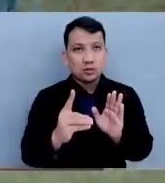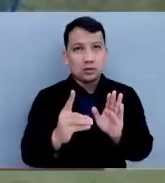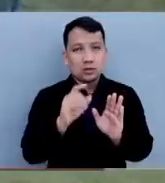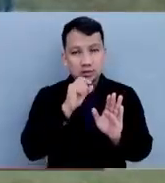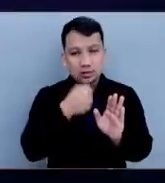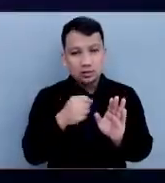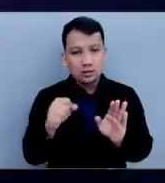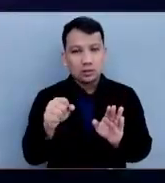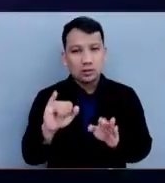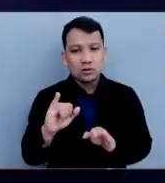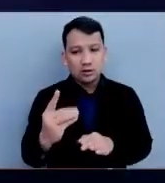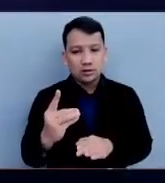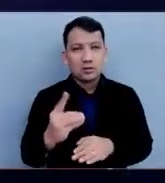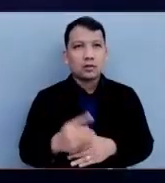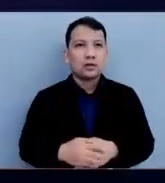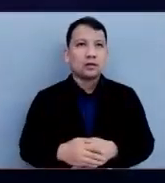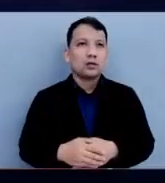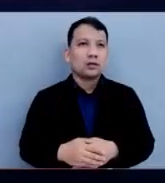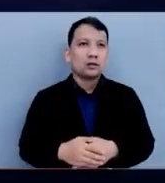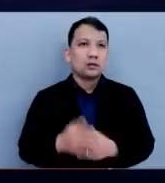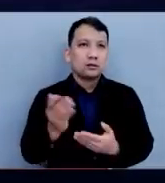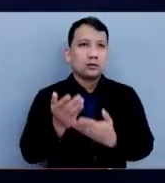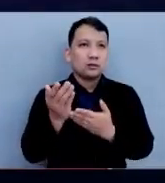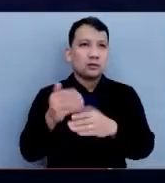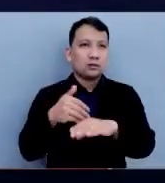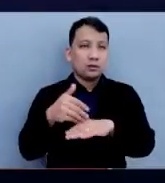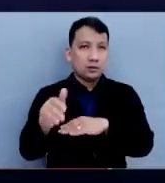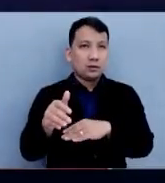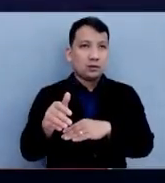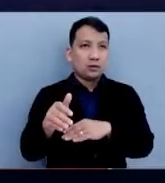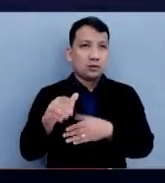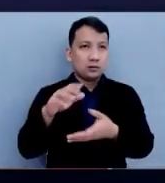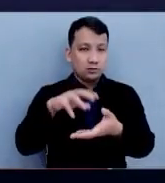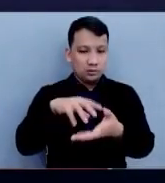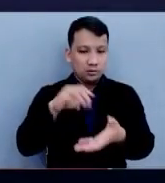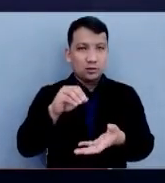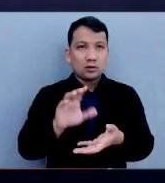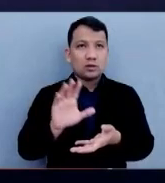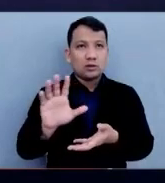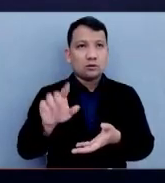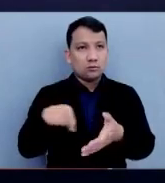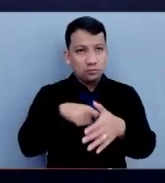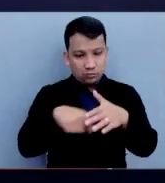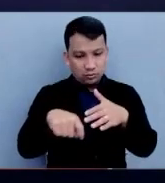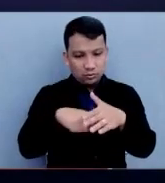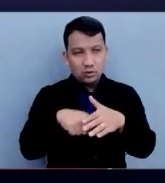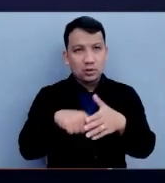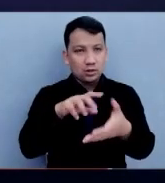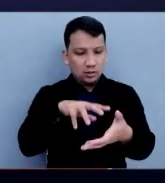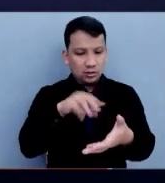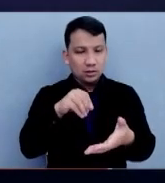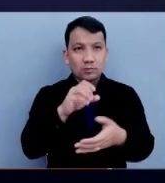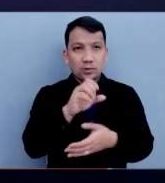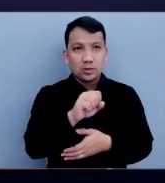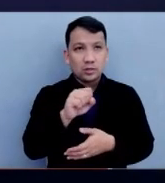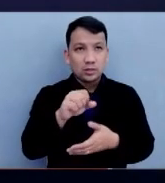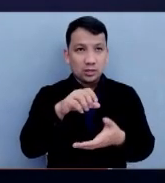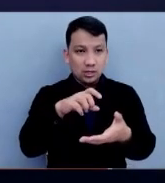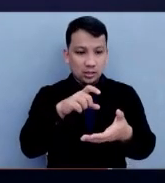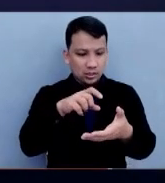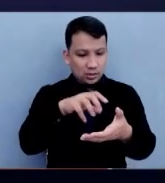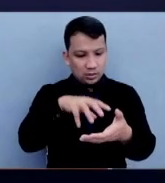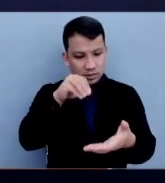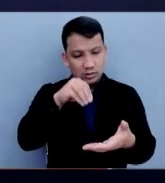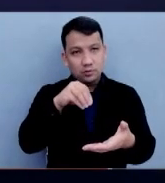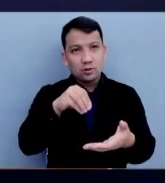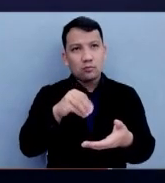ID. Magsasubmit ngayon siya ng scanned copy or screenshot or image of his or